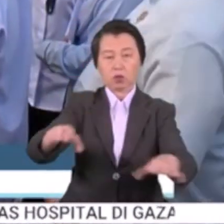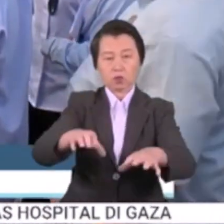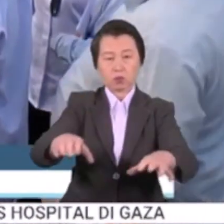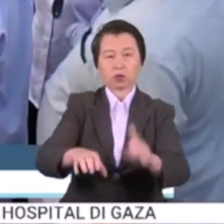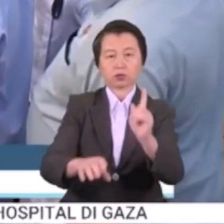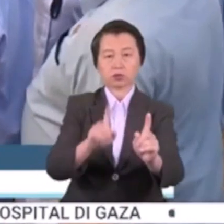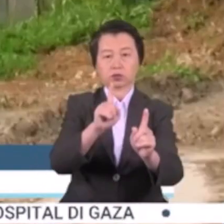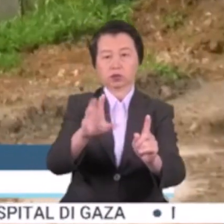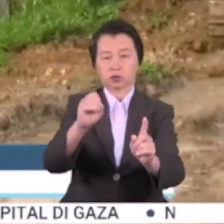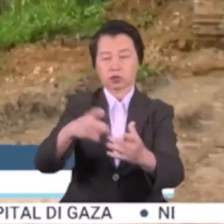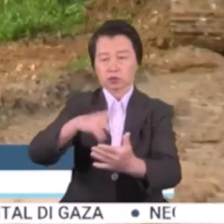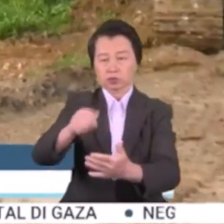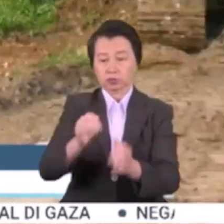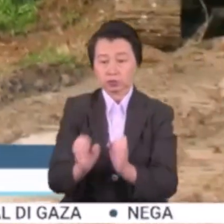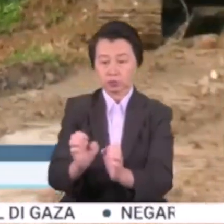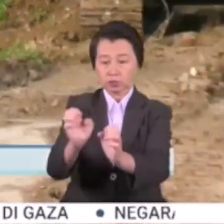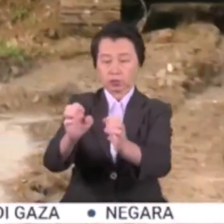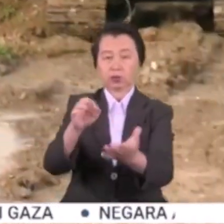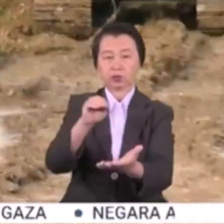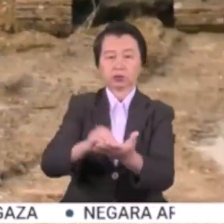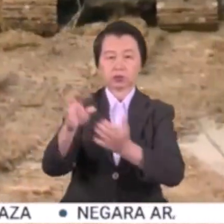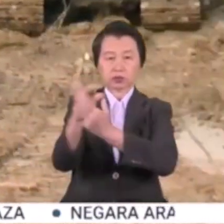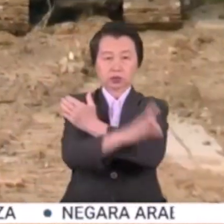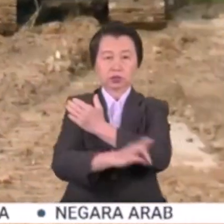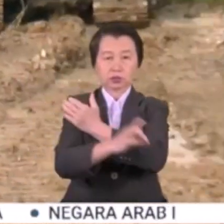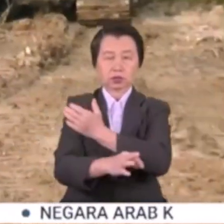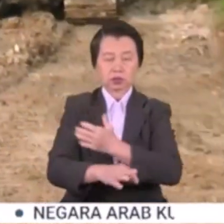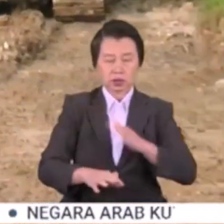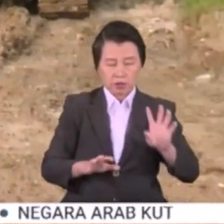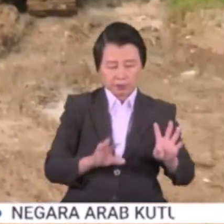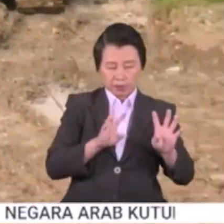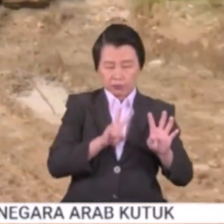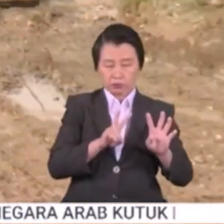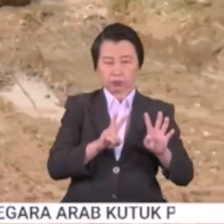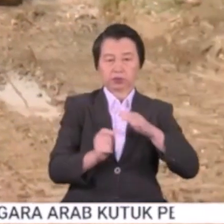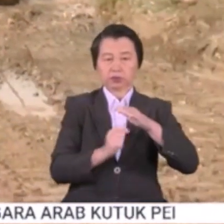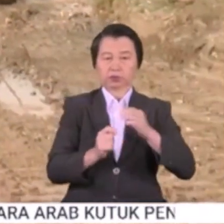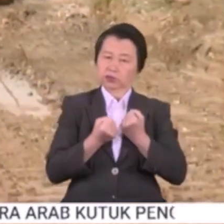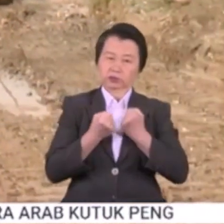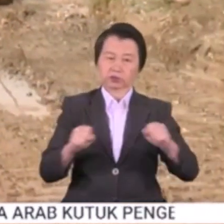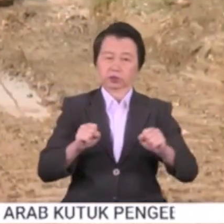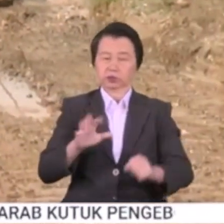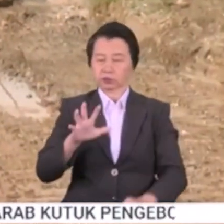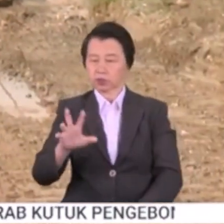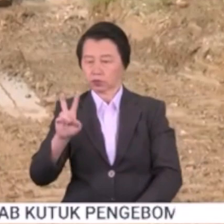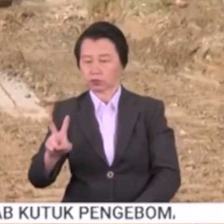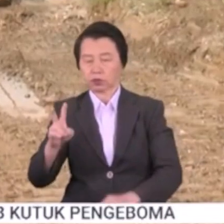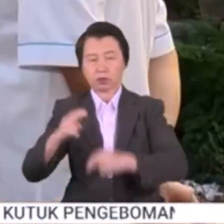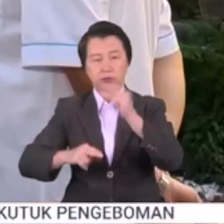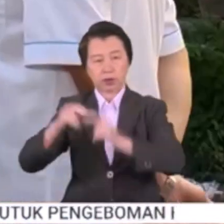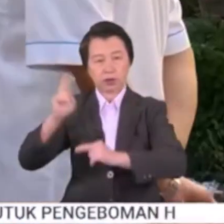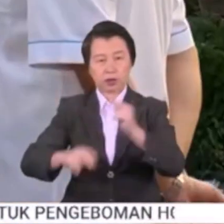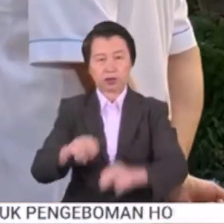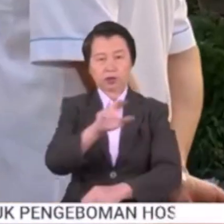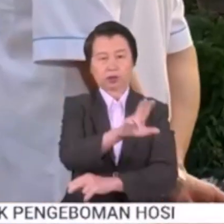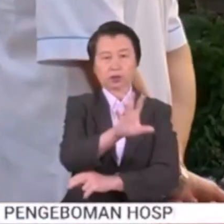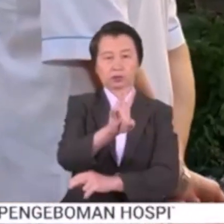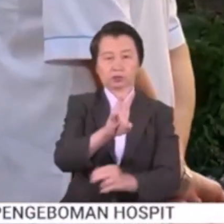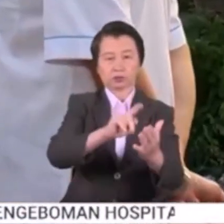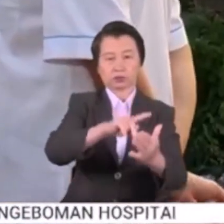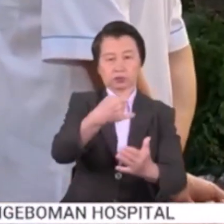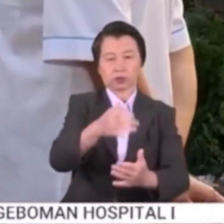101 projek kecemasan di negeri sembilan 42 projek telah siap 22 dalam pembinaan dan 37